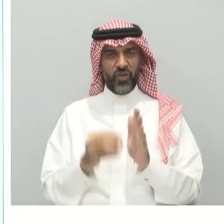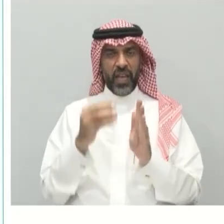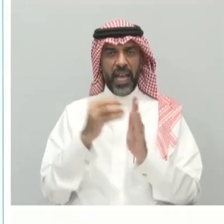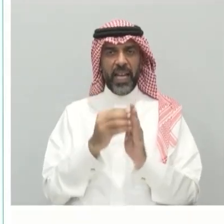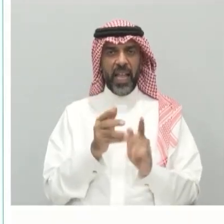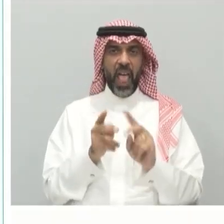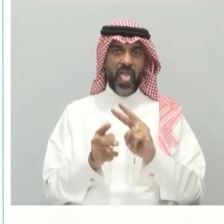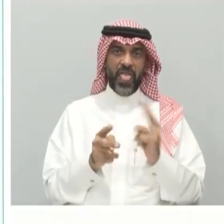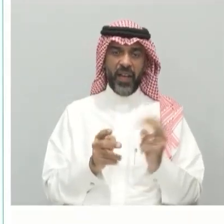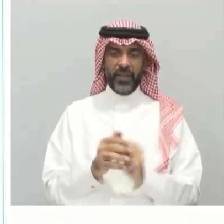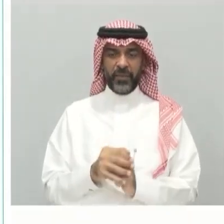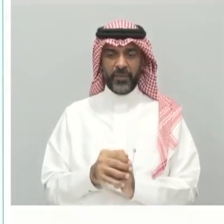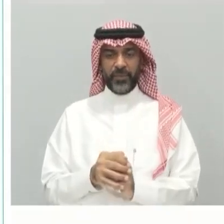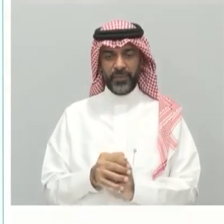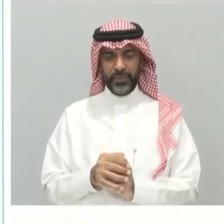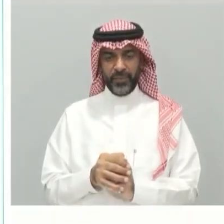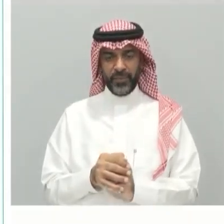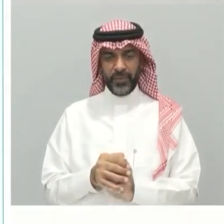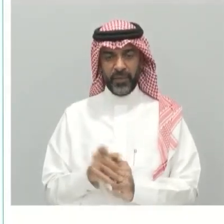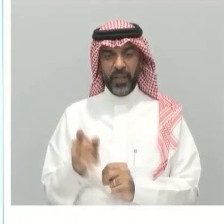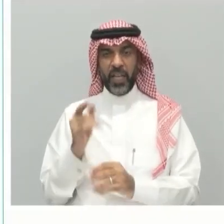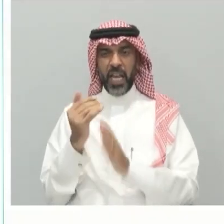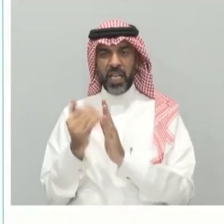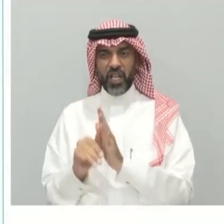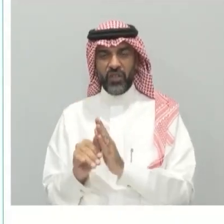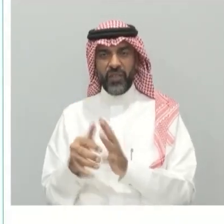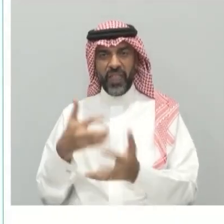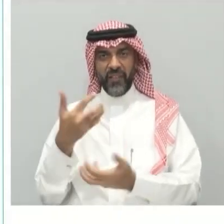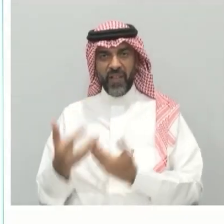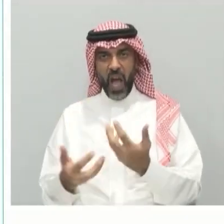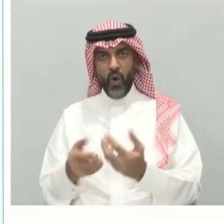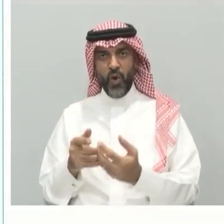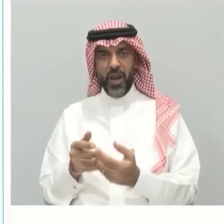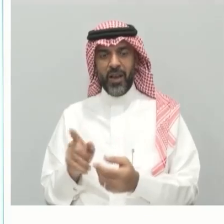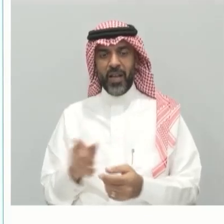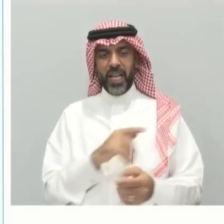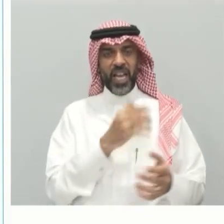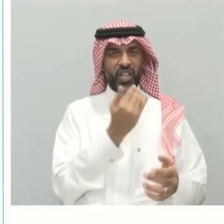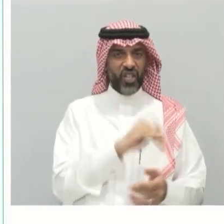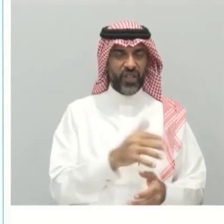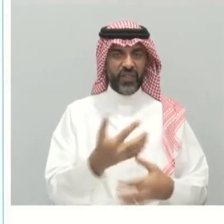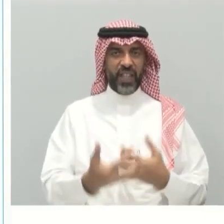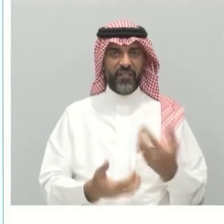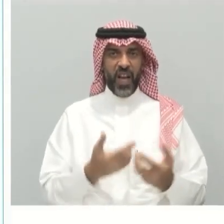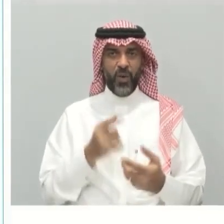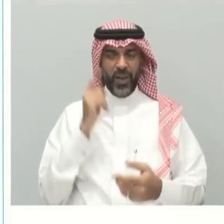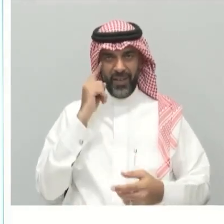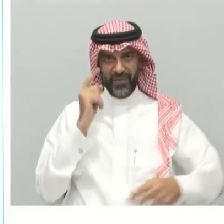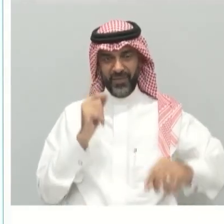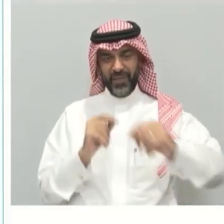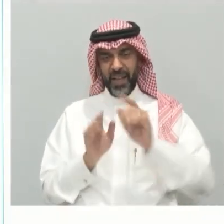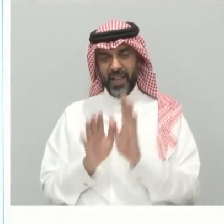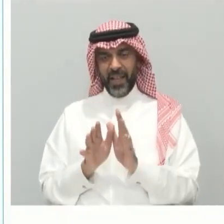هو ايش قال لك هنا نصف تفاعل الاختزال وهنا نصف تفاعل الاكسده اذا